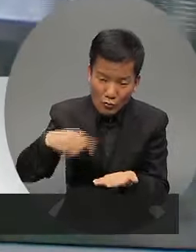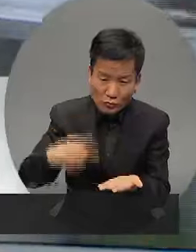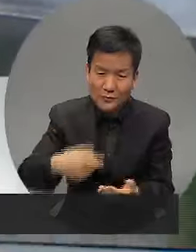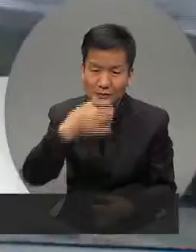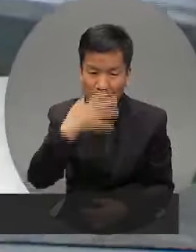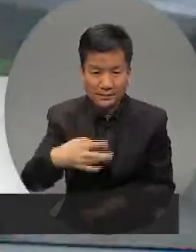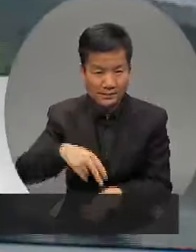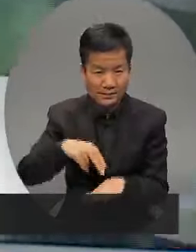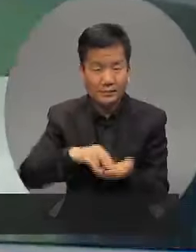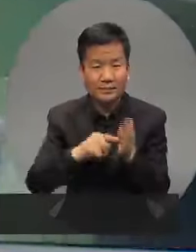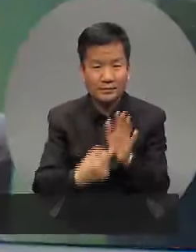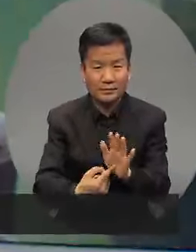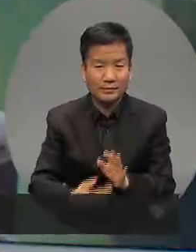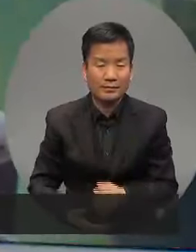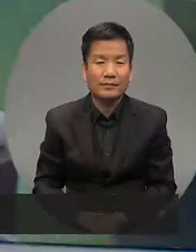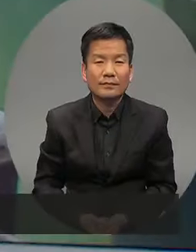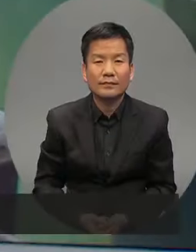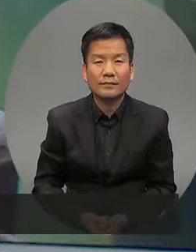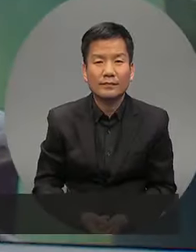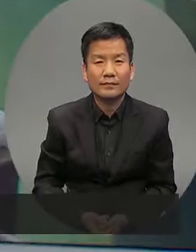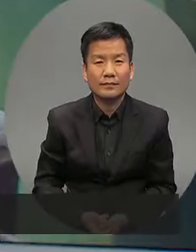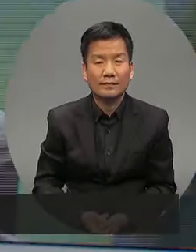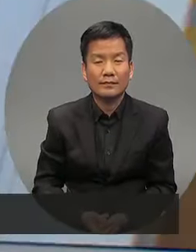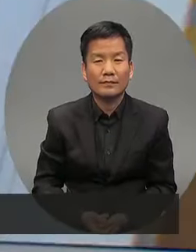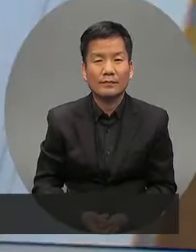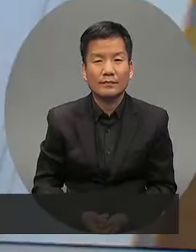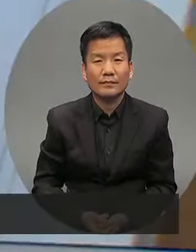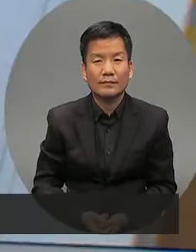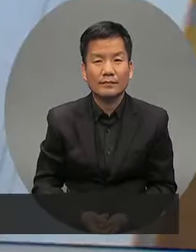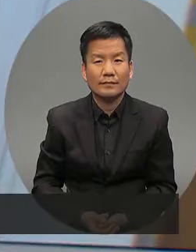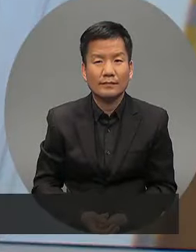힘들다고 주장했습니다 김은초 기자가